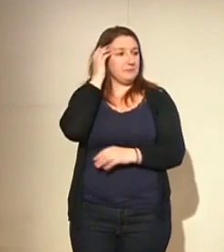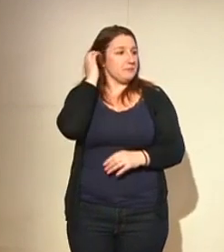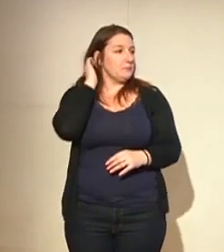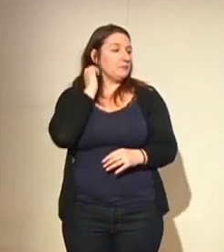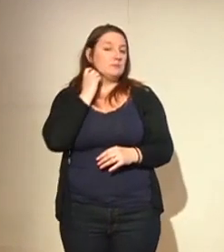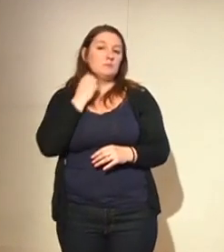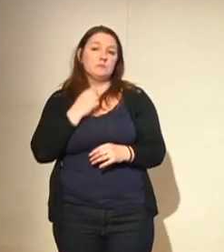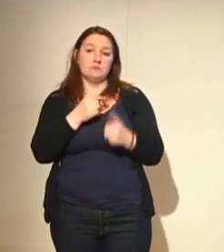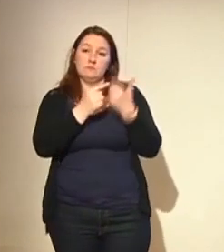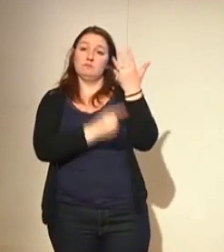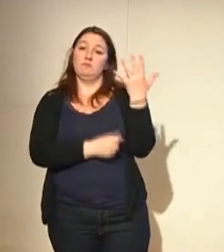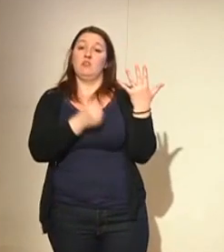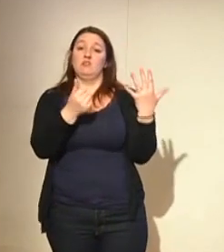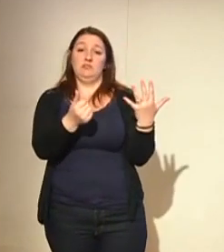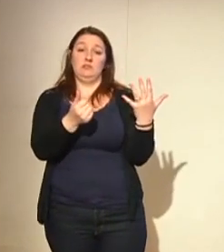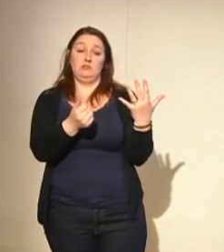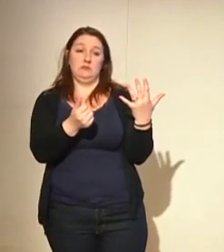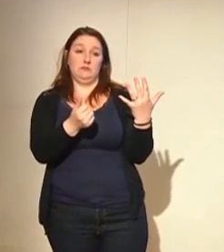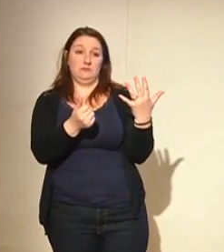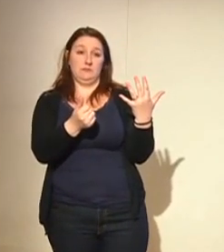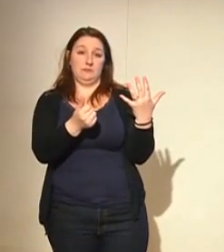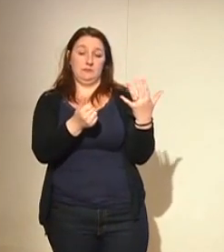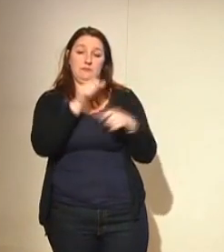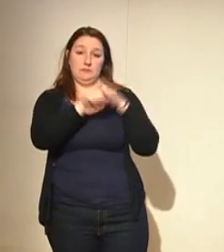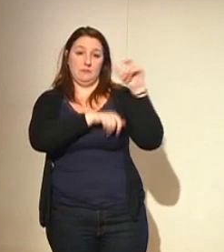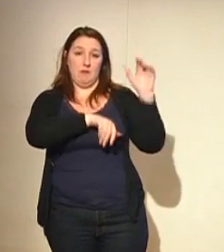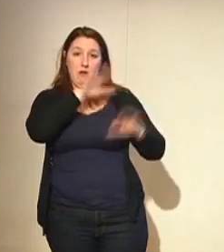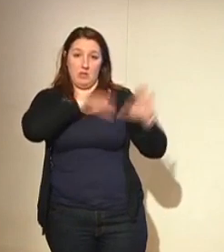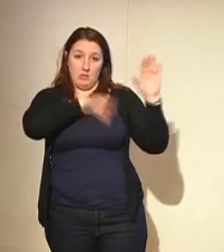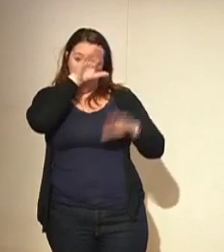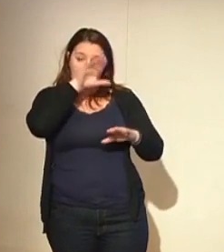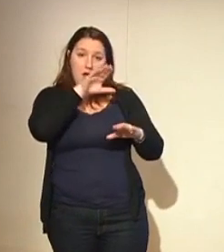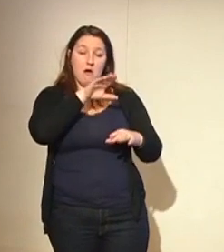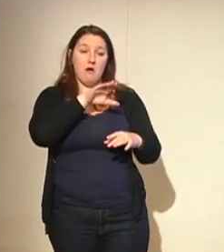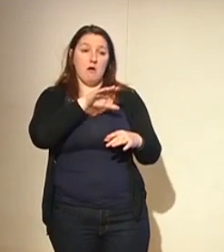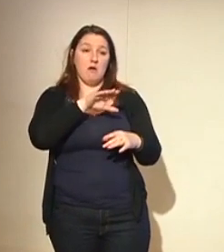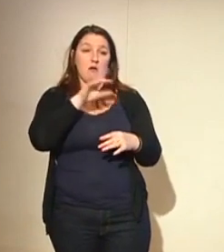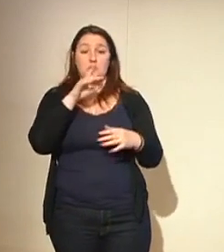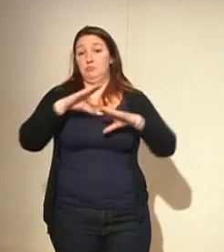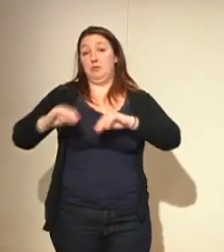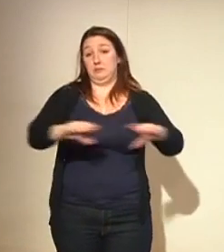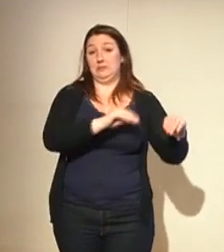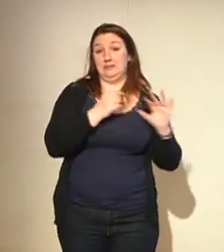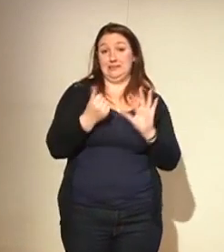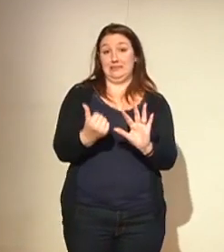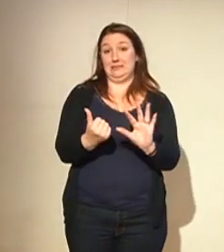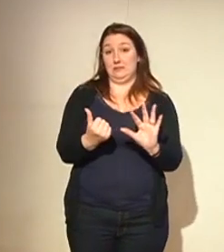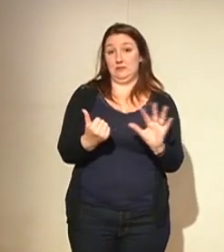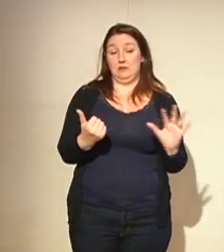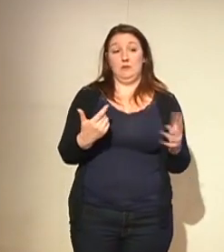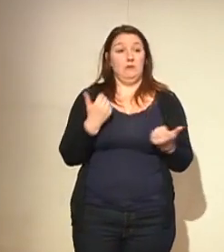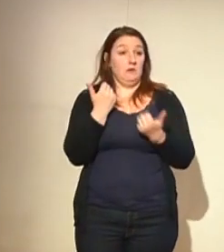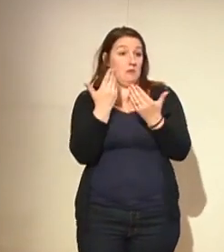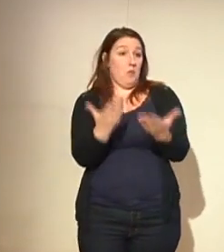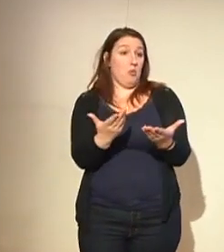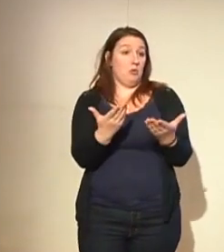reste si candidats pour 6 siège donc je vous propose